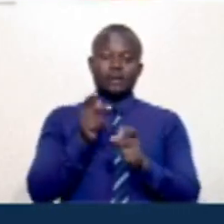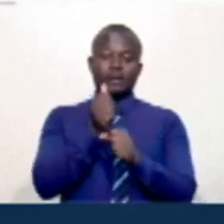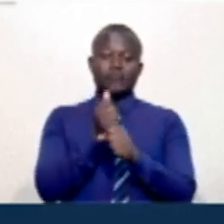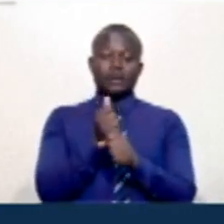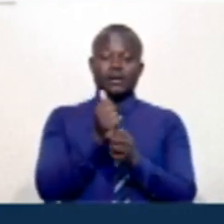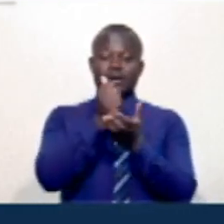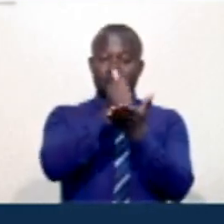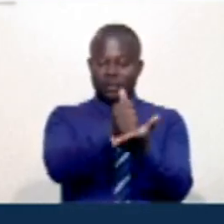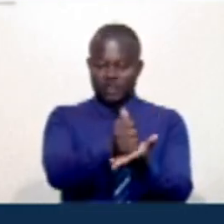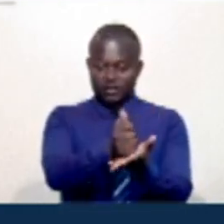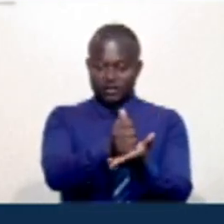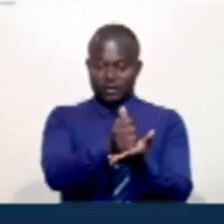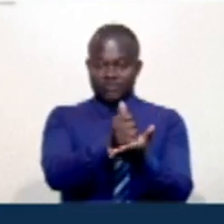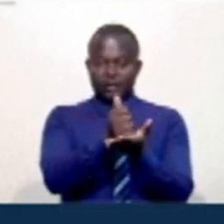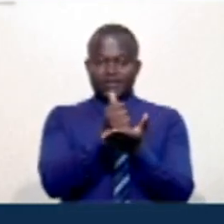habafashe